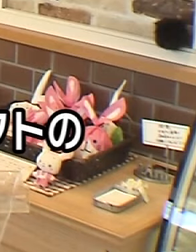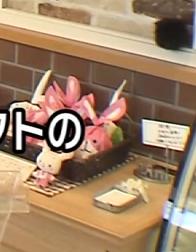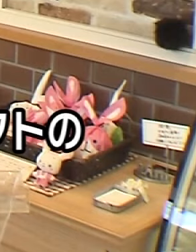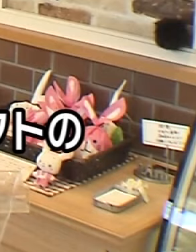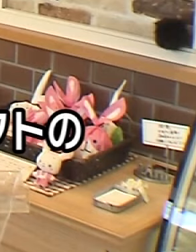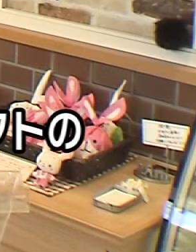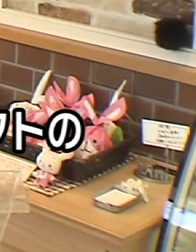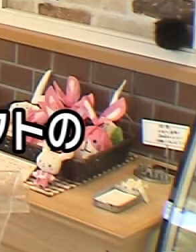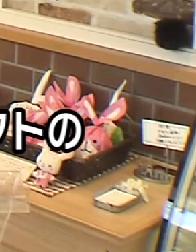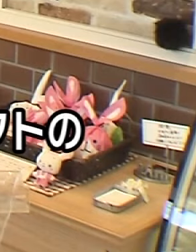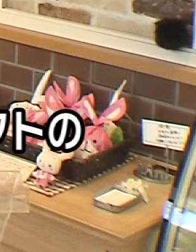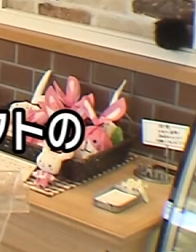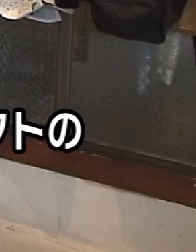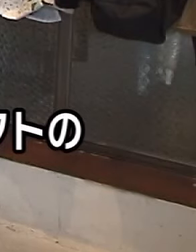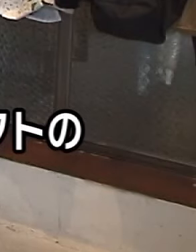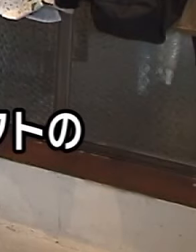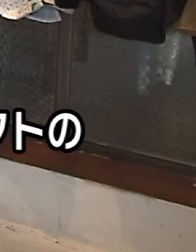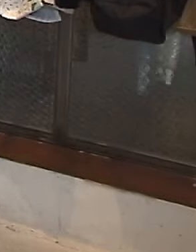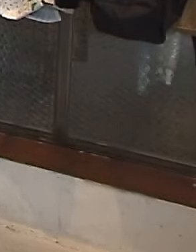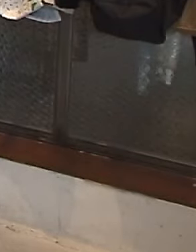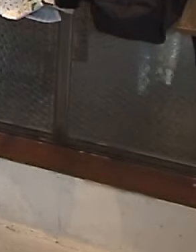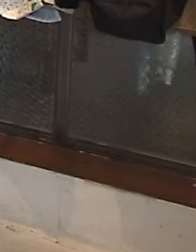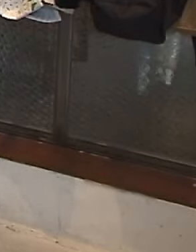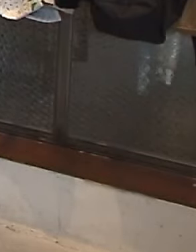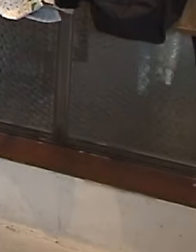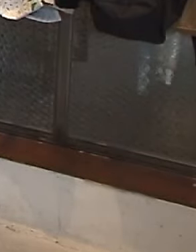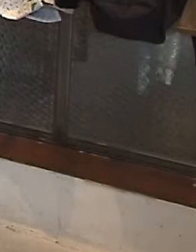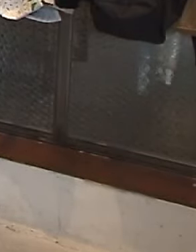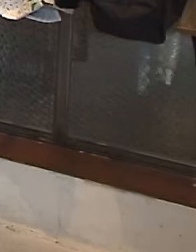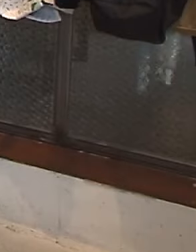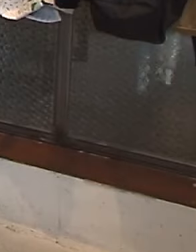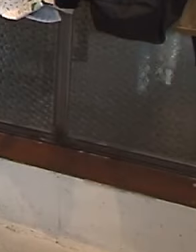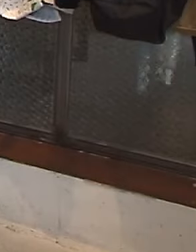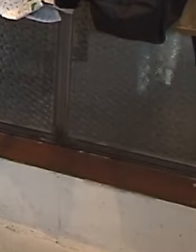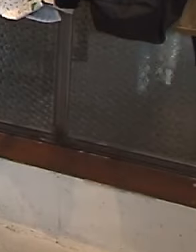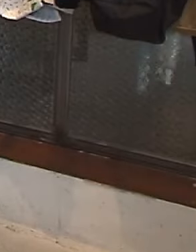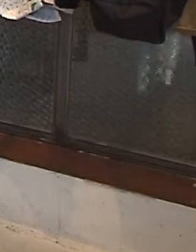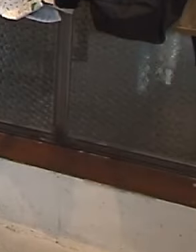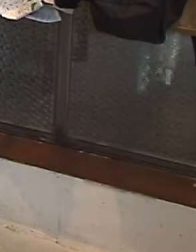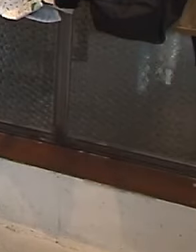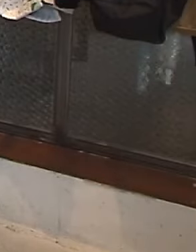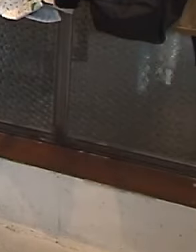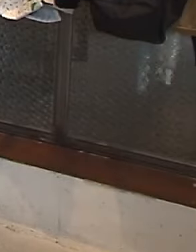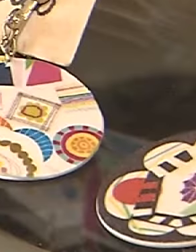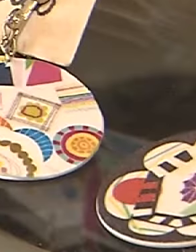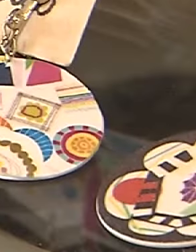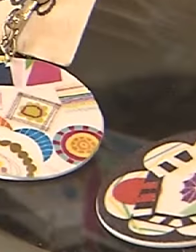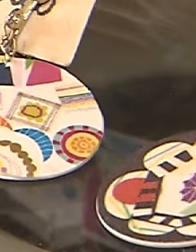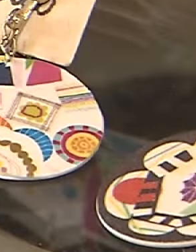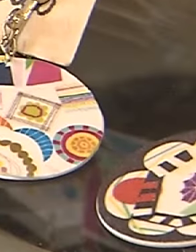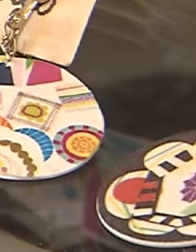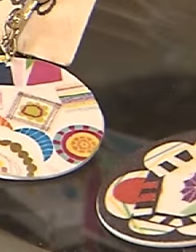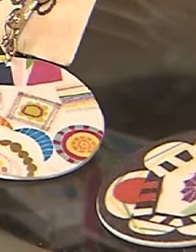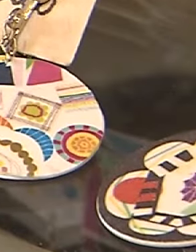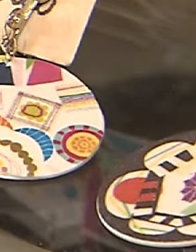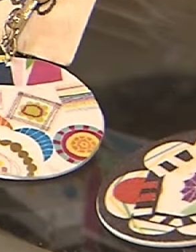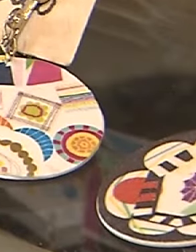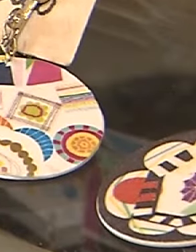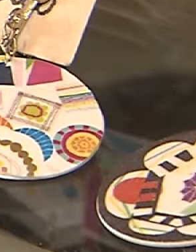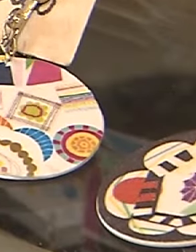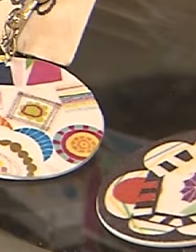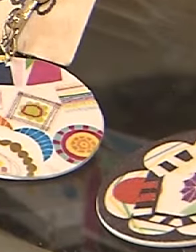応援プロジェクトの補助金を利用して夢をスタートさせたお店の方にお話を伺い、制度の魅力を紹介